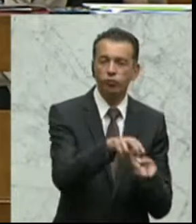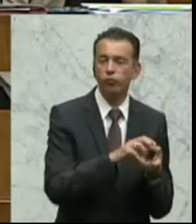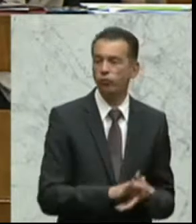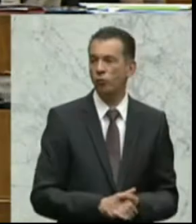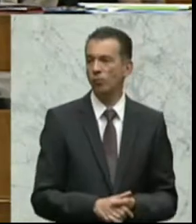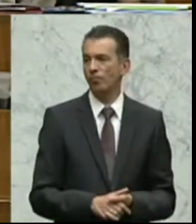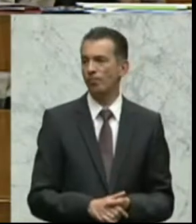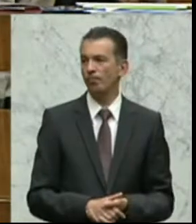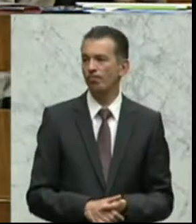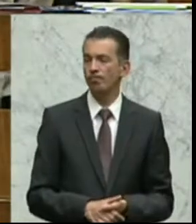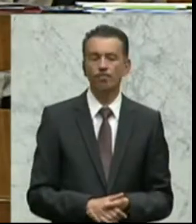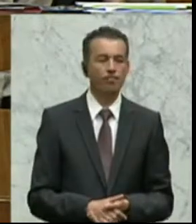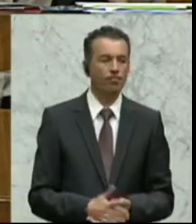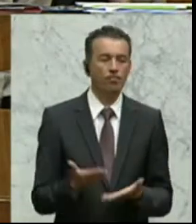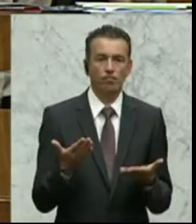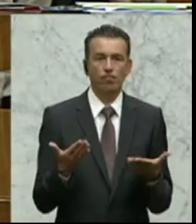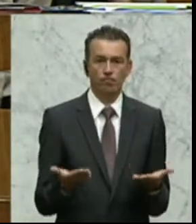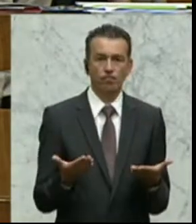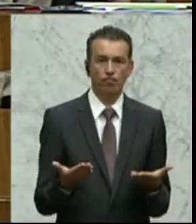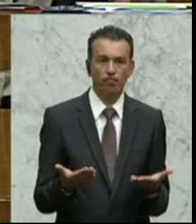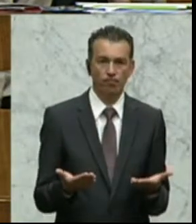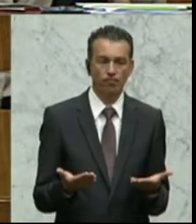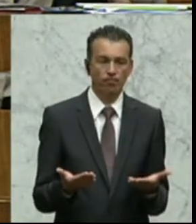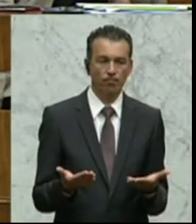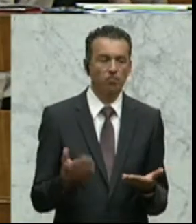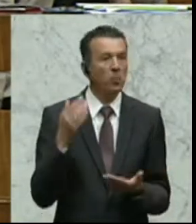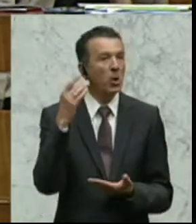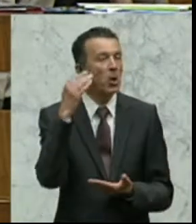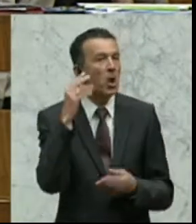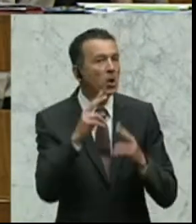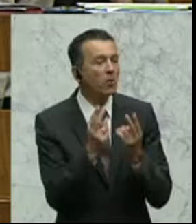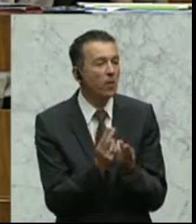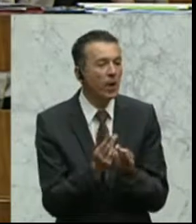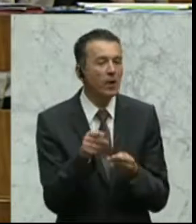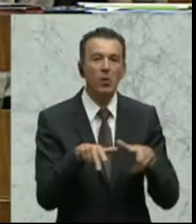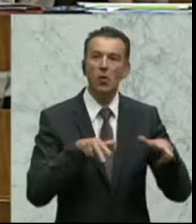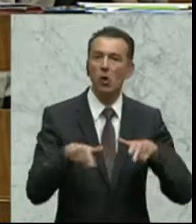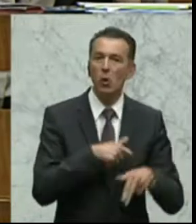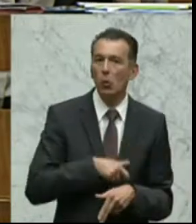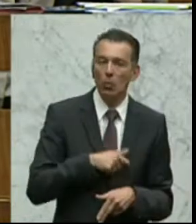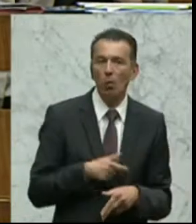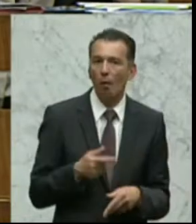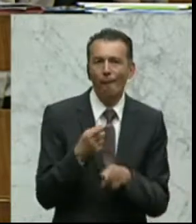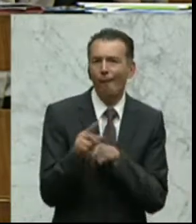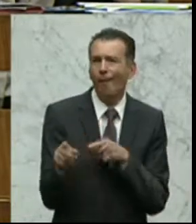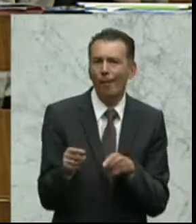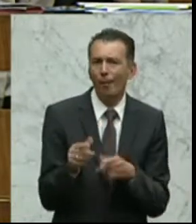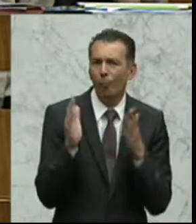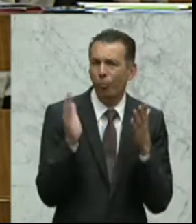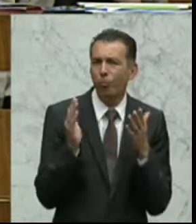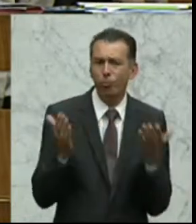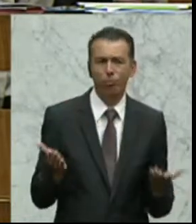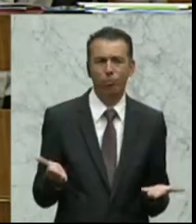ein Zugang kommt allerdings in der Gedankenwelt dieser Regierungsparteien gar nicht vor. Da wird